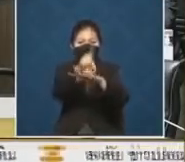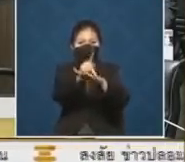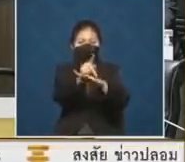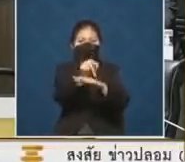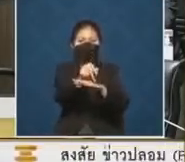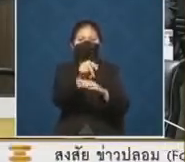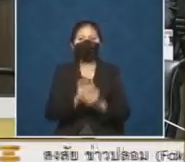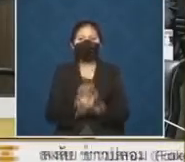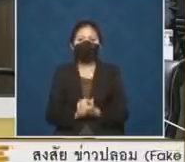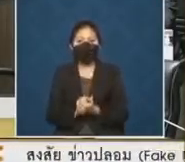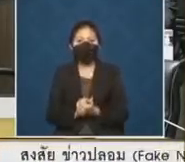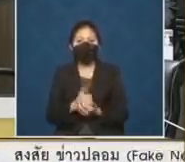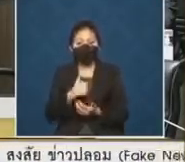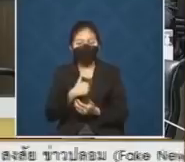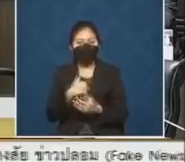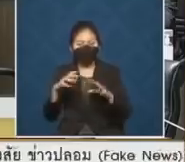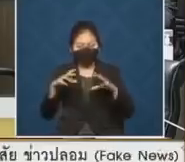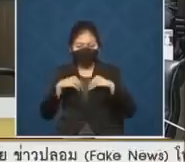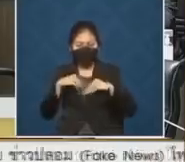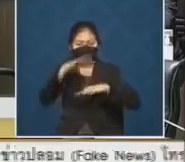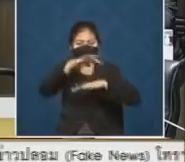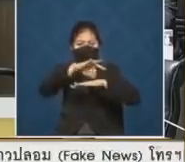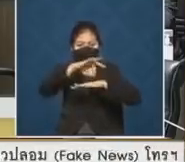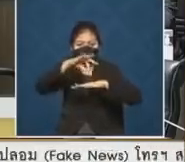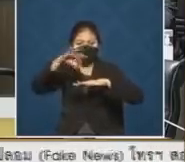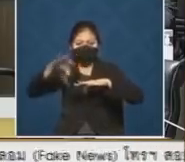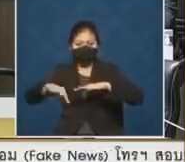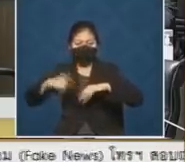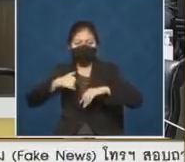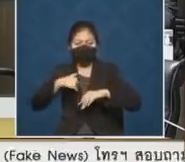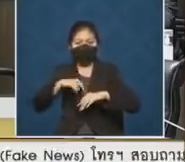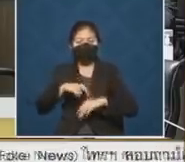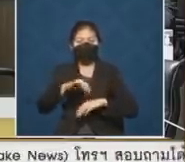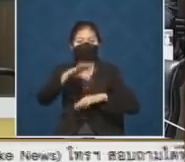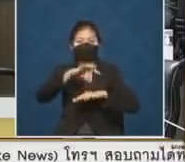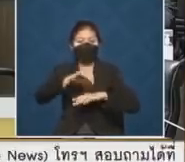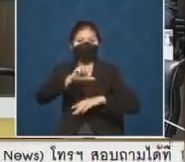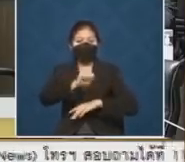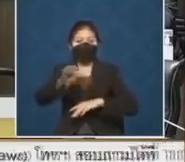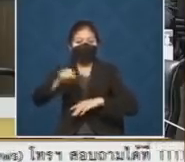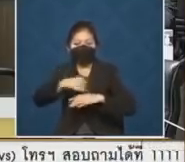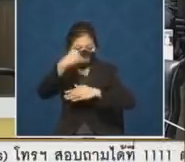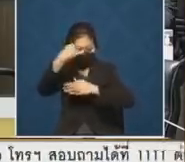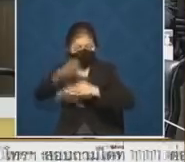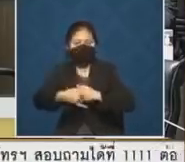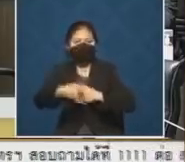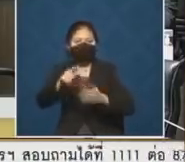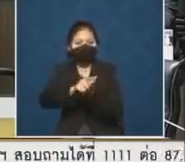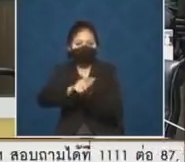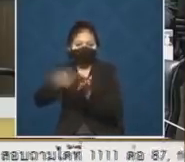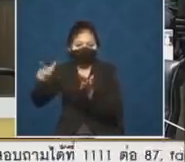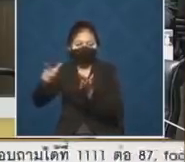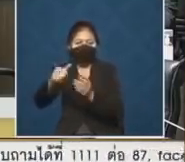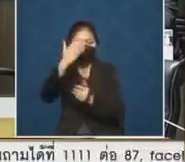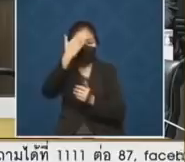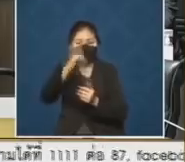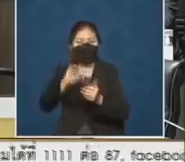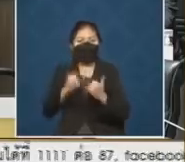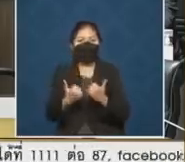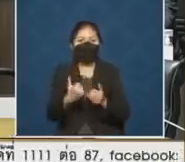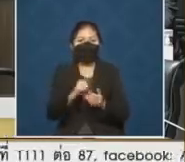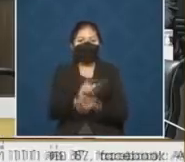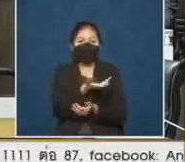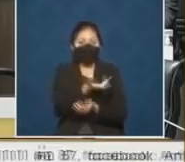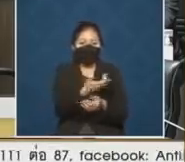นุนนายกรัฐมนตรีซึ่งนายกก็บอกว่าเขาอาจจะเห็นนโยบายหรือสิ่งที่เราทำเป็นสิ่งที่ถูกต้องเขาก็เลยมาน